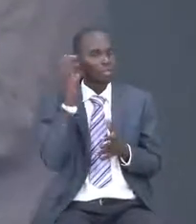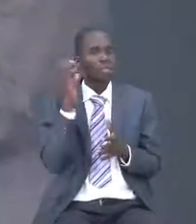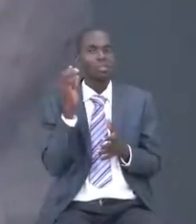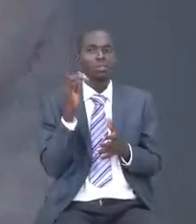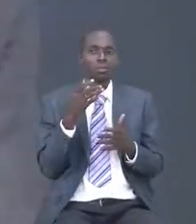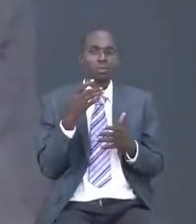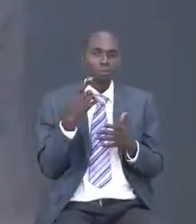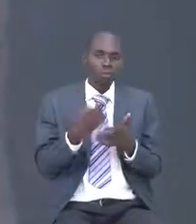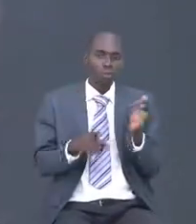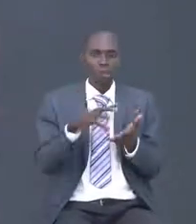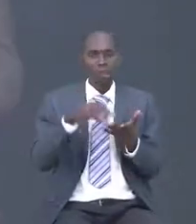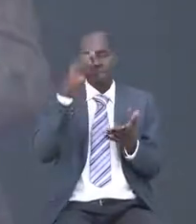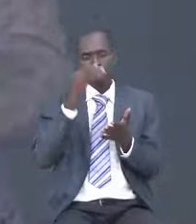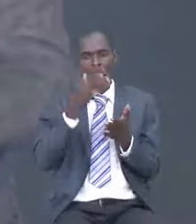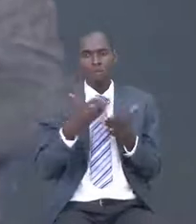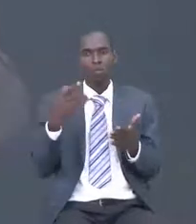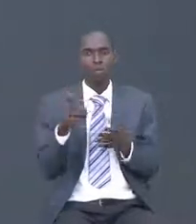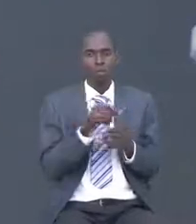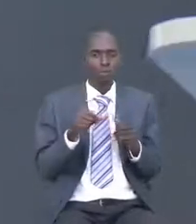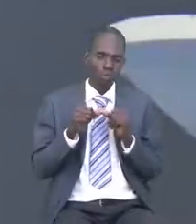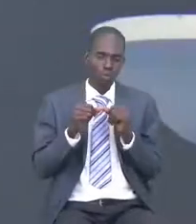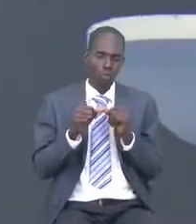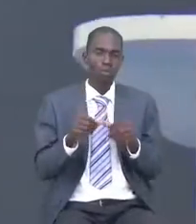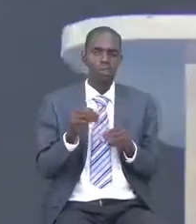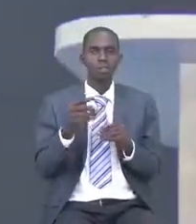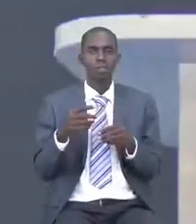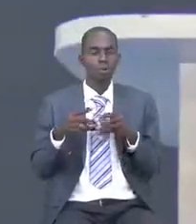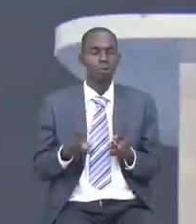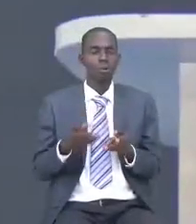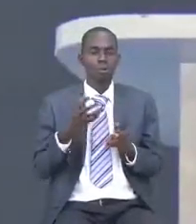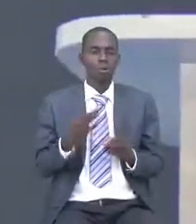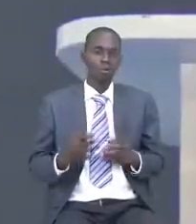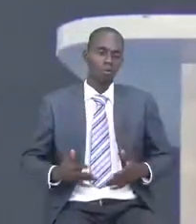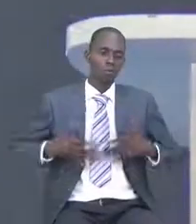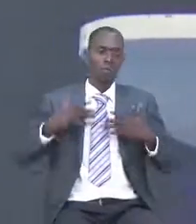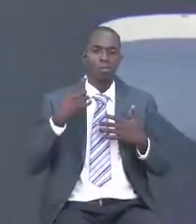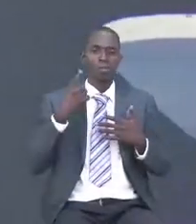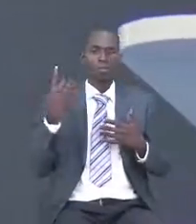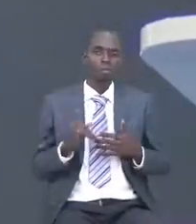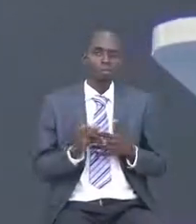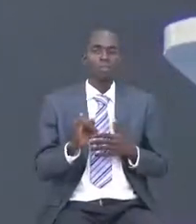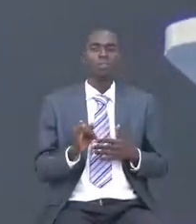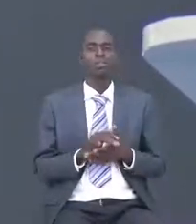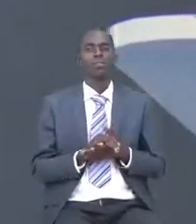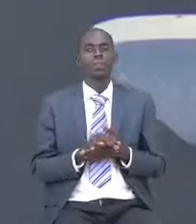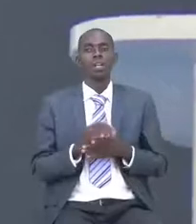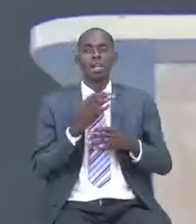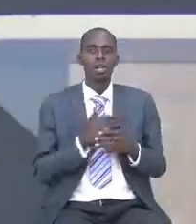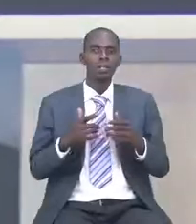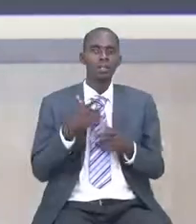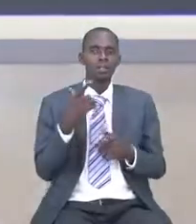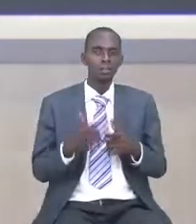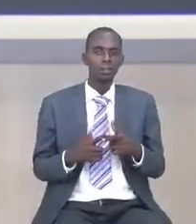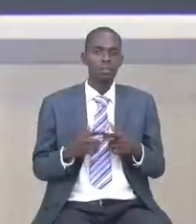nous devons les garder. Ce que tu entends, ce que tu as entendu avant, tu dois demeurer dans le chemin de la vie, pour la